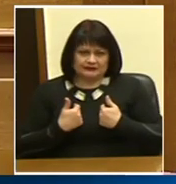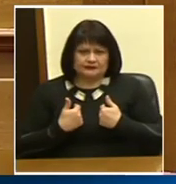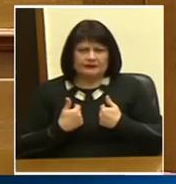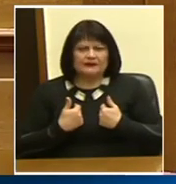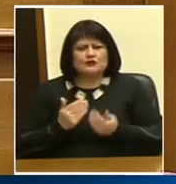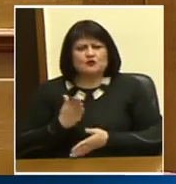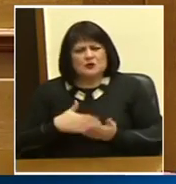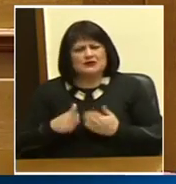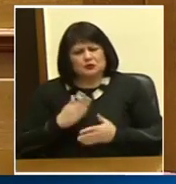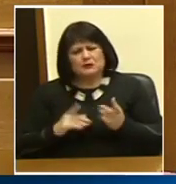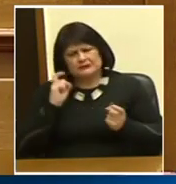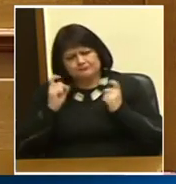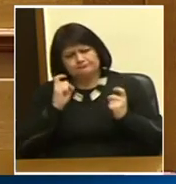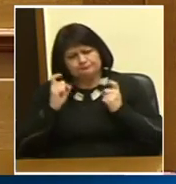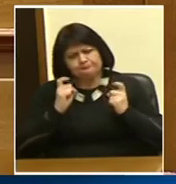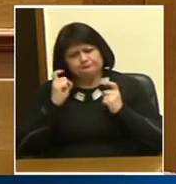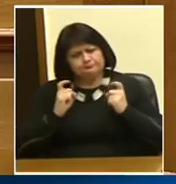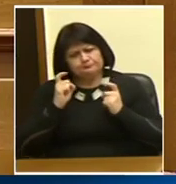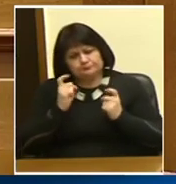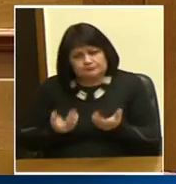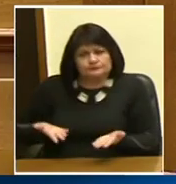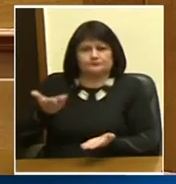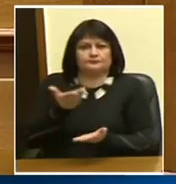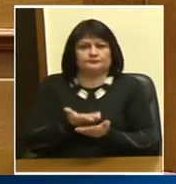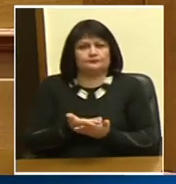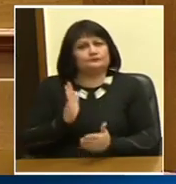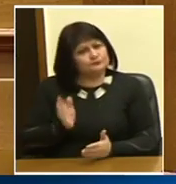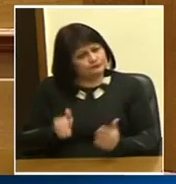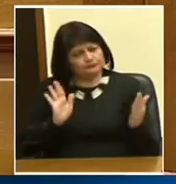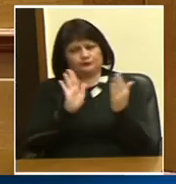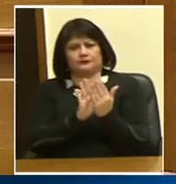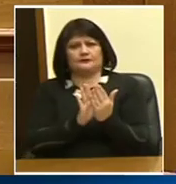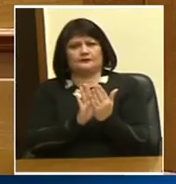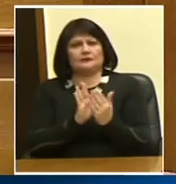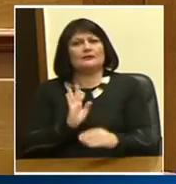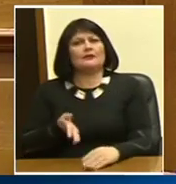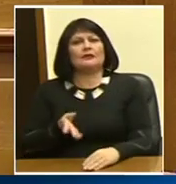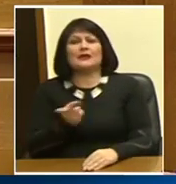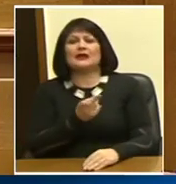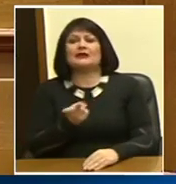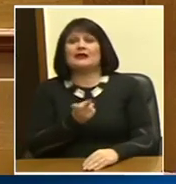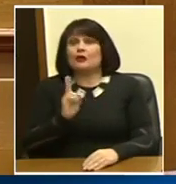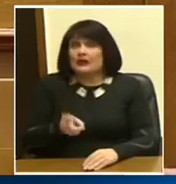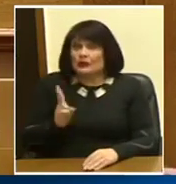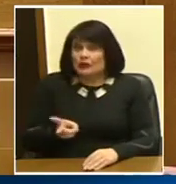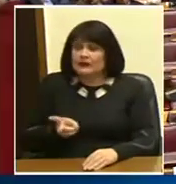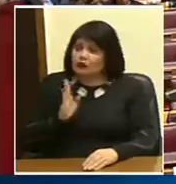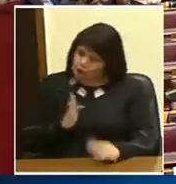καταθέτουμε αντιμετωπίζει στο μέτρο του δυνατού και τους δύο αυτούς κινδύνους που προανέφερα.